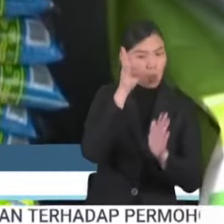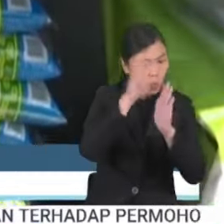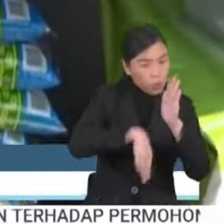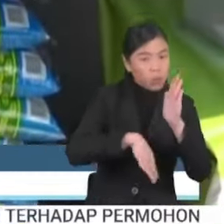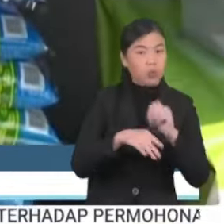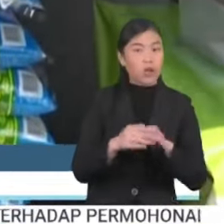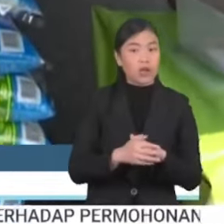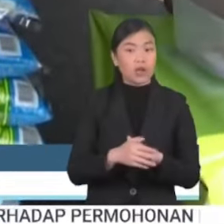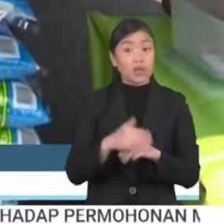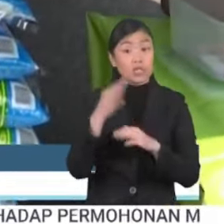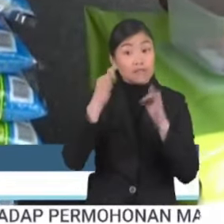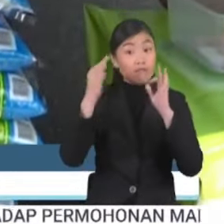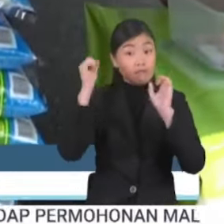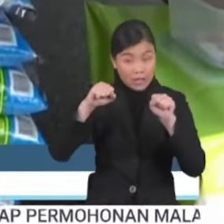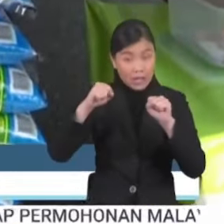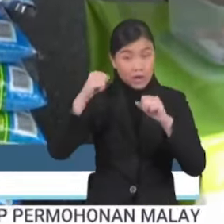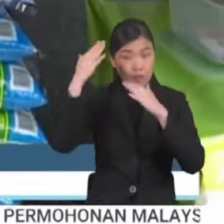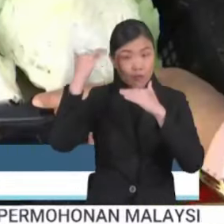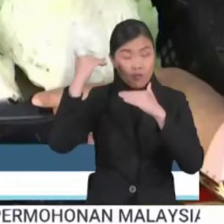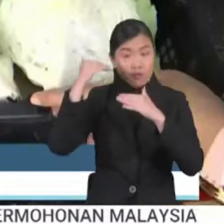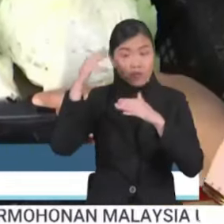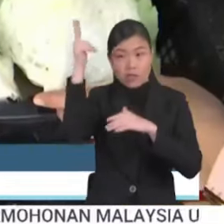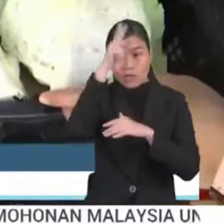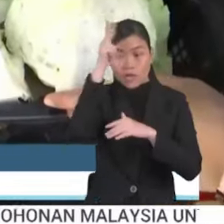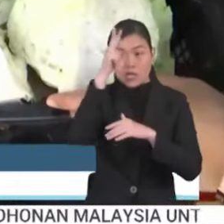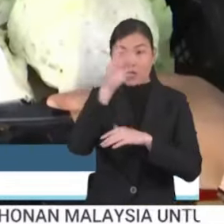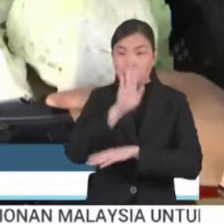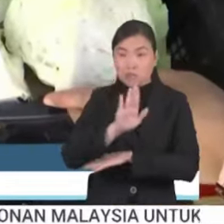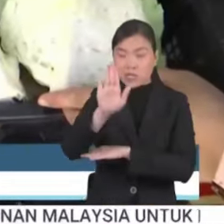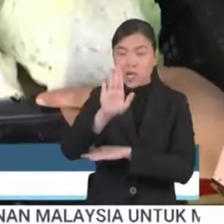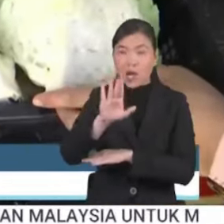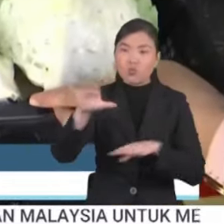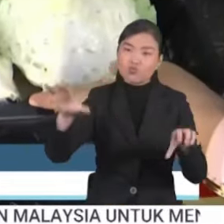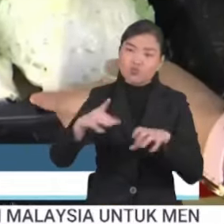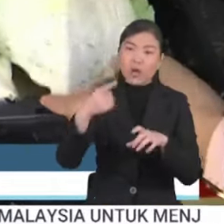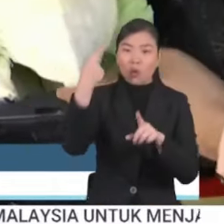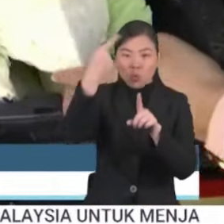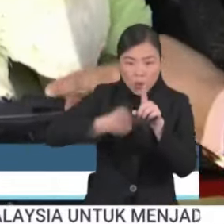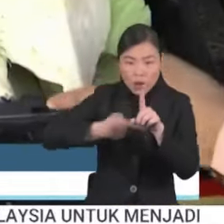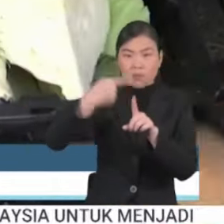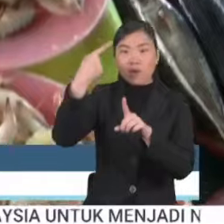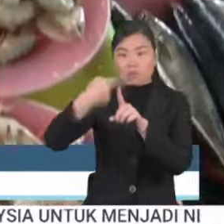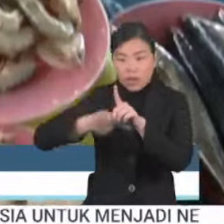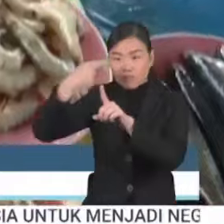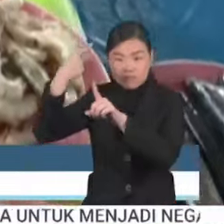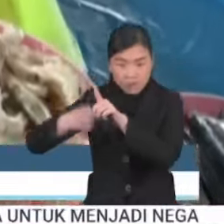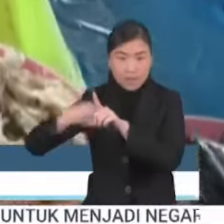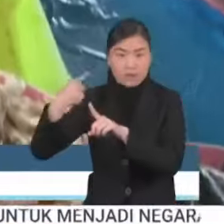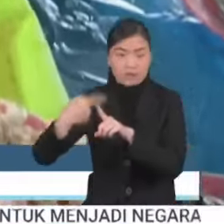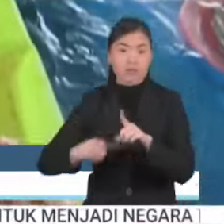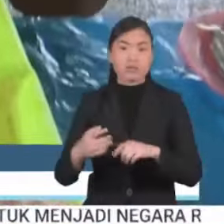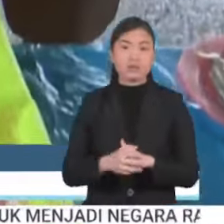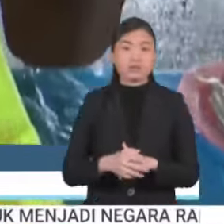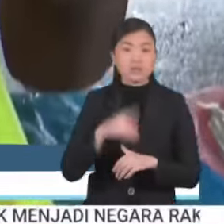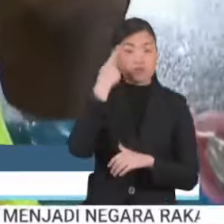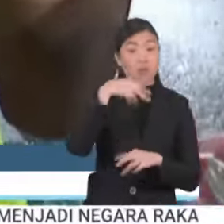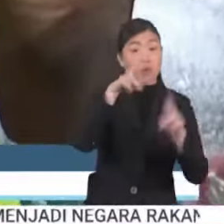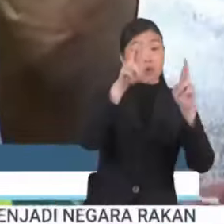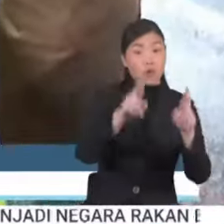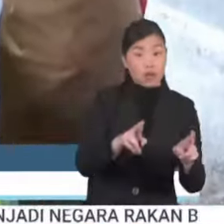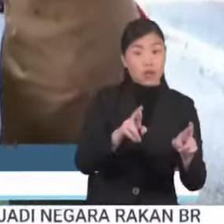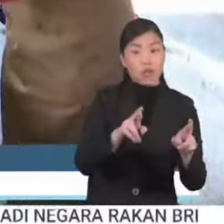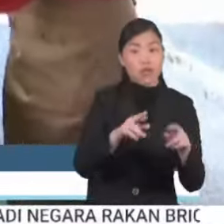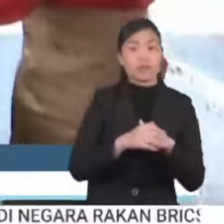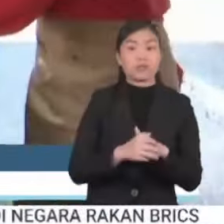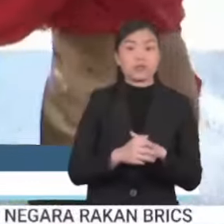boleh kerajaan apa ni Madani ni buat sebulan sekali lah. Sebulan sekali memang cantik lah. Untuk rakyat merebuk